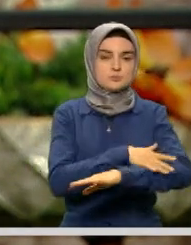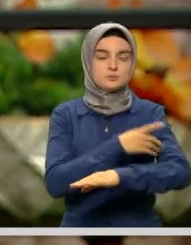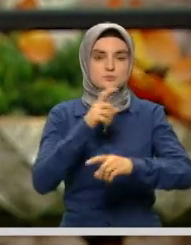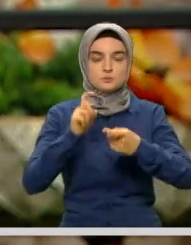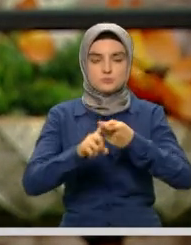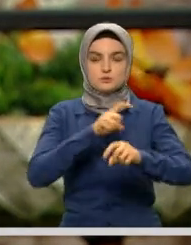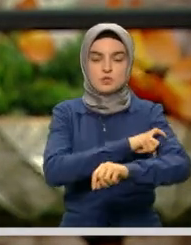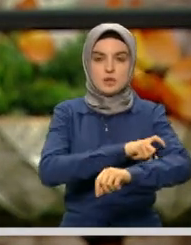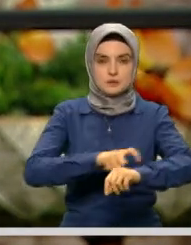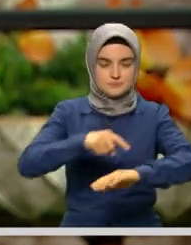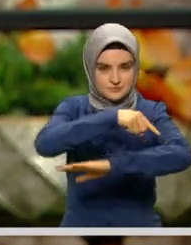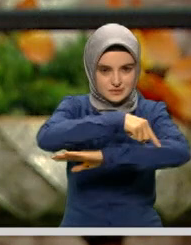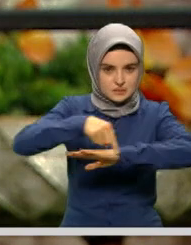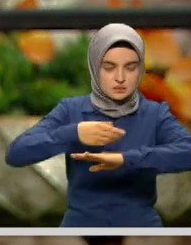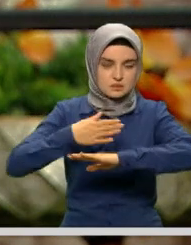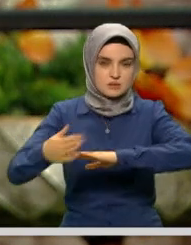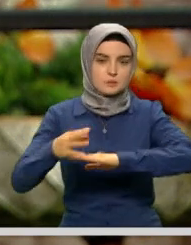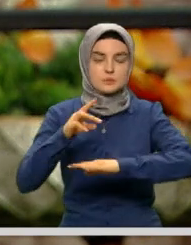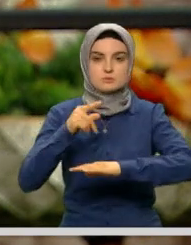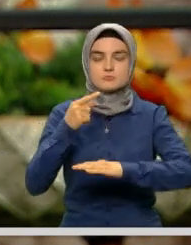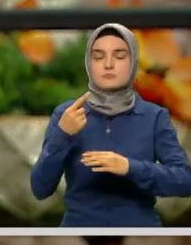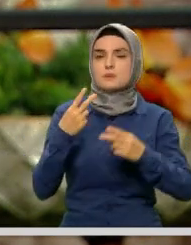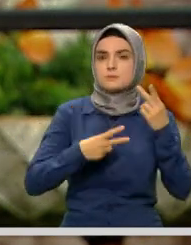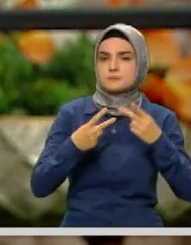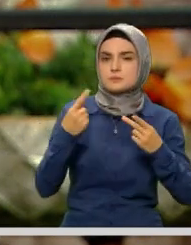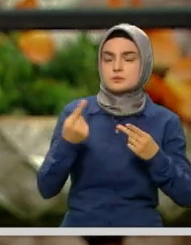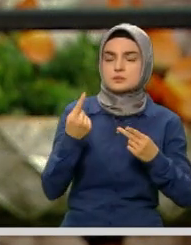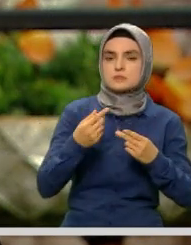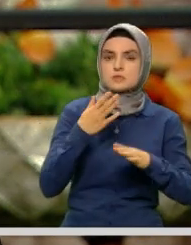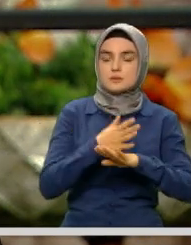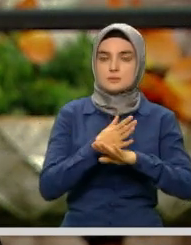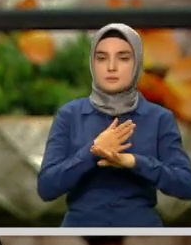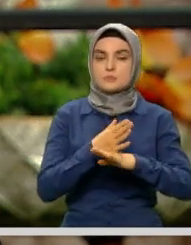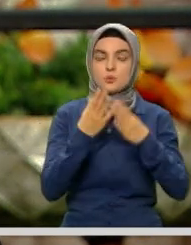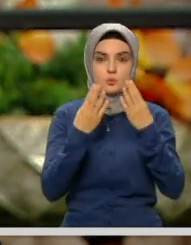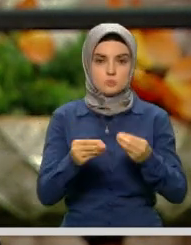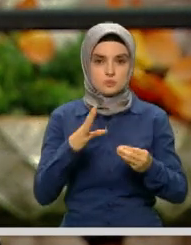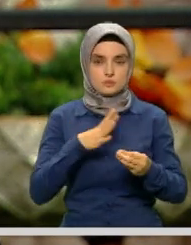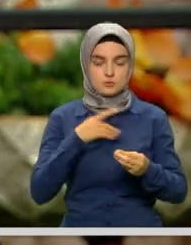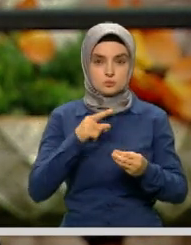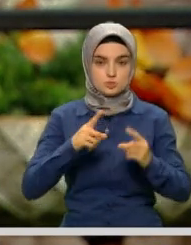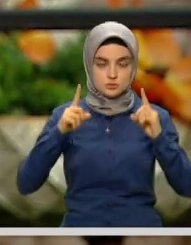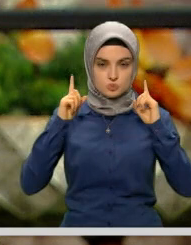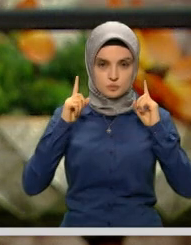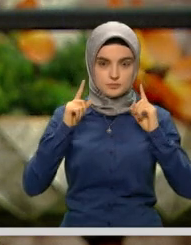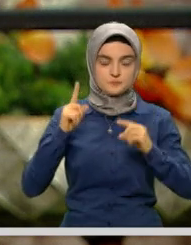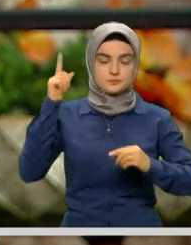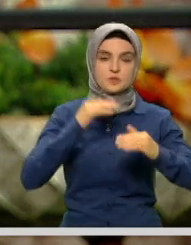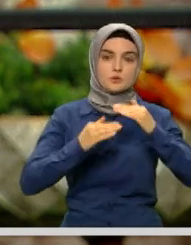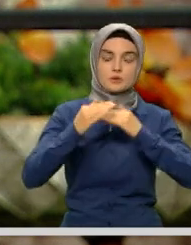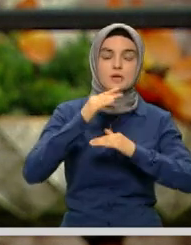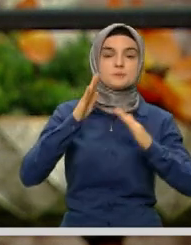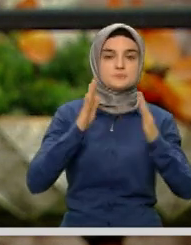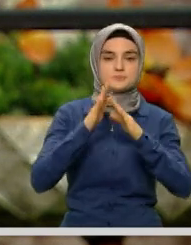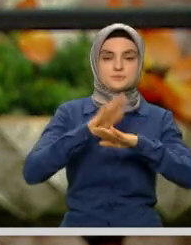haramlar çizgisini aşmak gibi bir takım şeylerden kaynaklanıyorsa bu tövbe Cenab-ı Hakk'a karşı yapılmalı